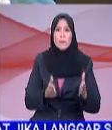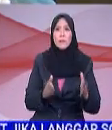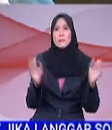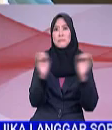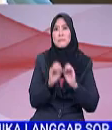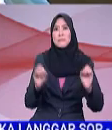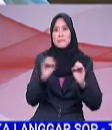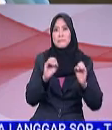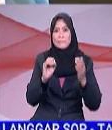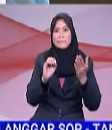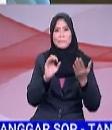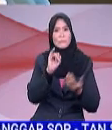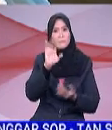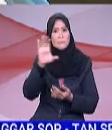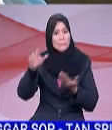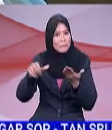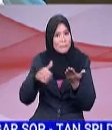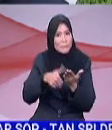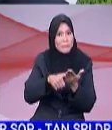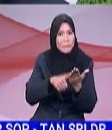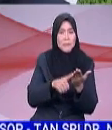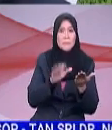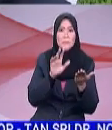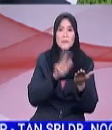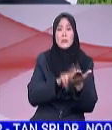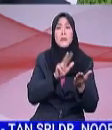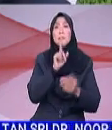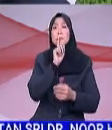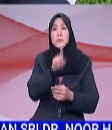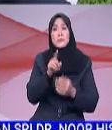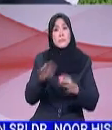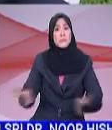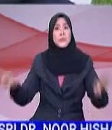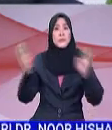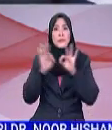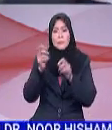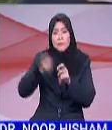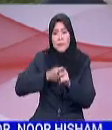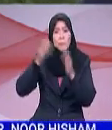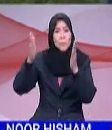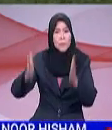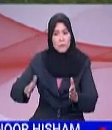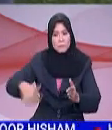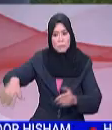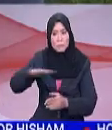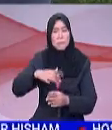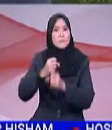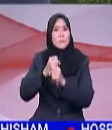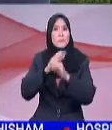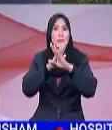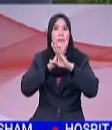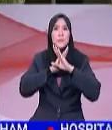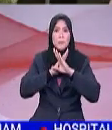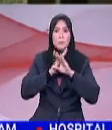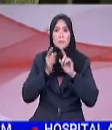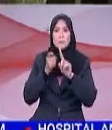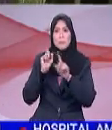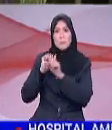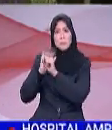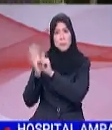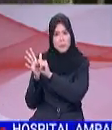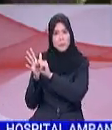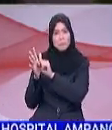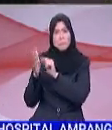mempunyai dokumen pengenalan sah. Katanya langkah itu penting bagi memastikan setiap penduduk mendapat perlindungan daripada pandemik